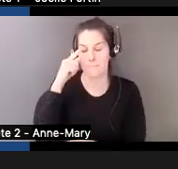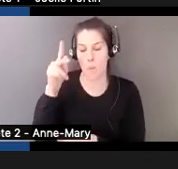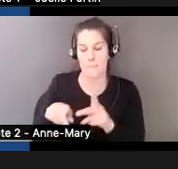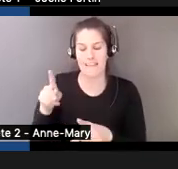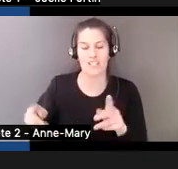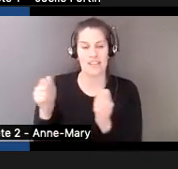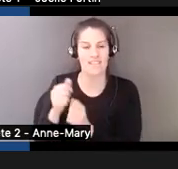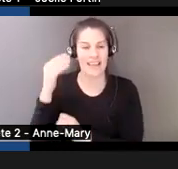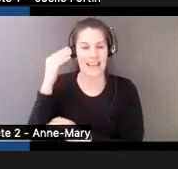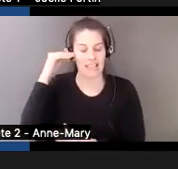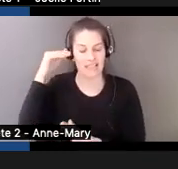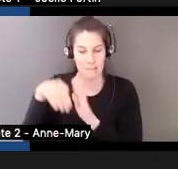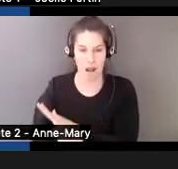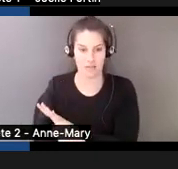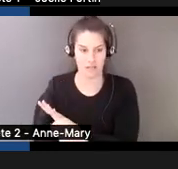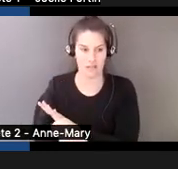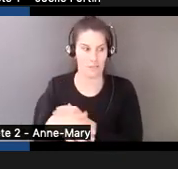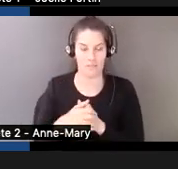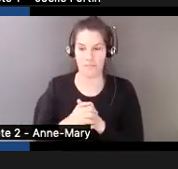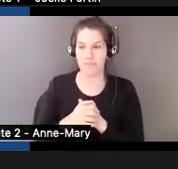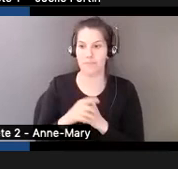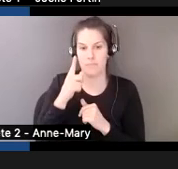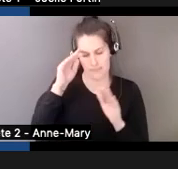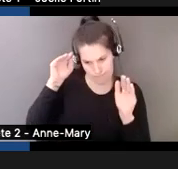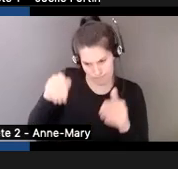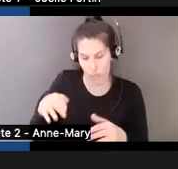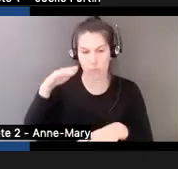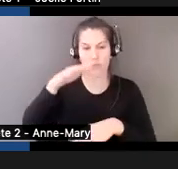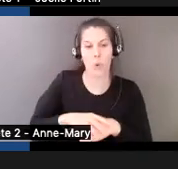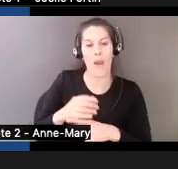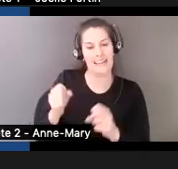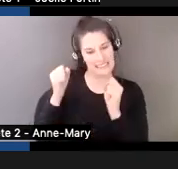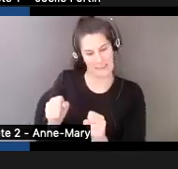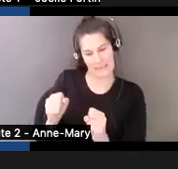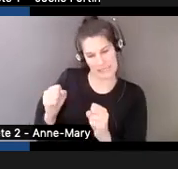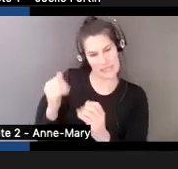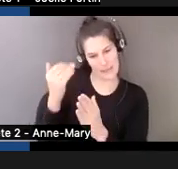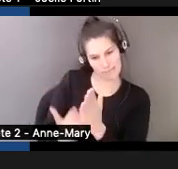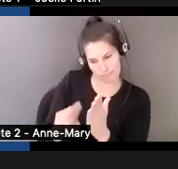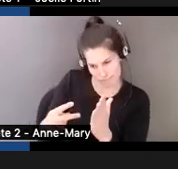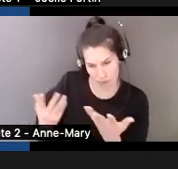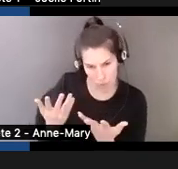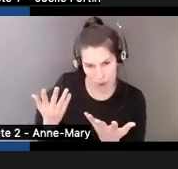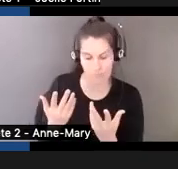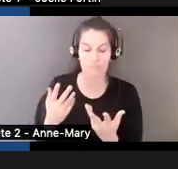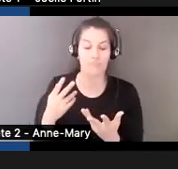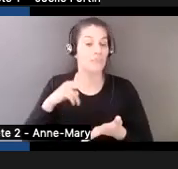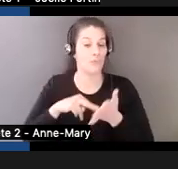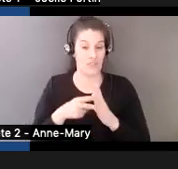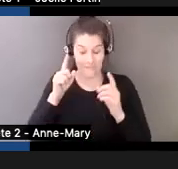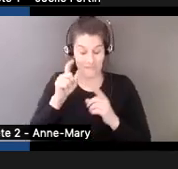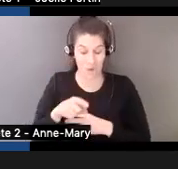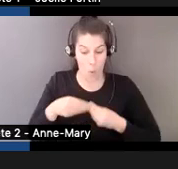l'accent uniquement sur les capacités préservées. C'est quoi la normalisation? C'est créer des conditions pour permettre à la